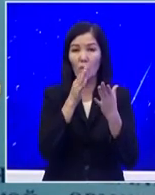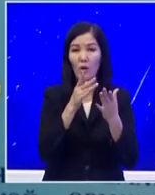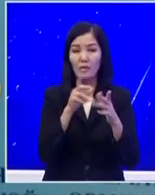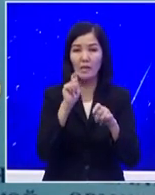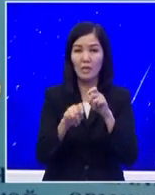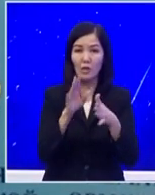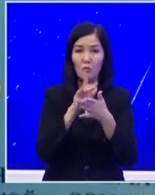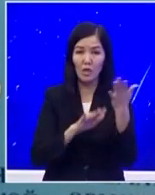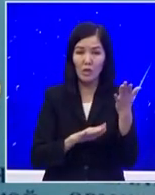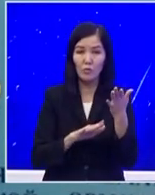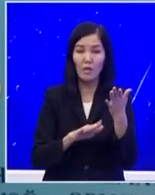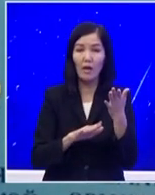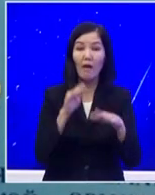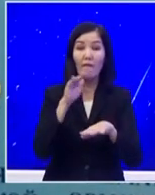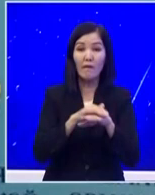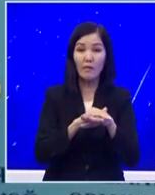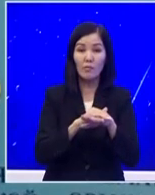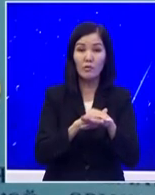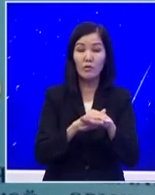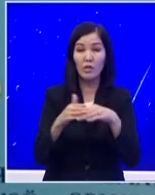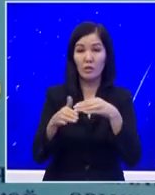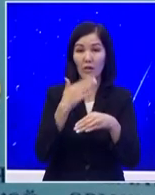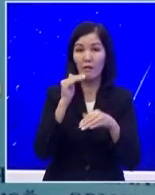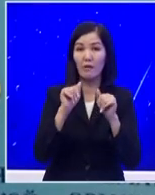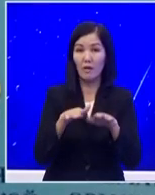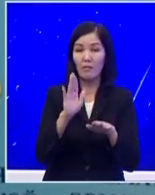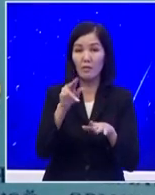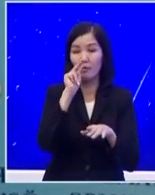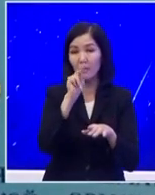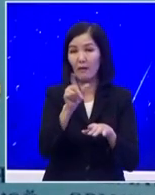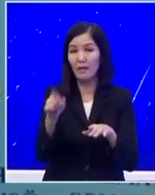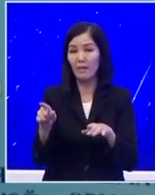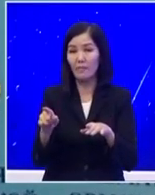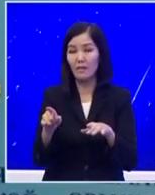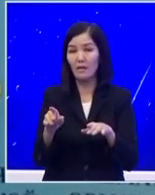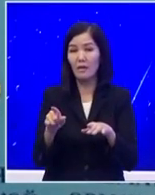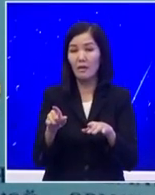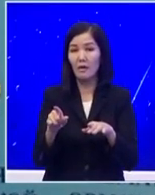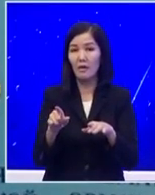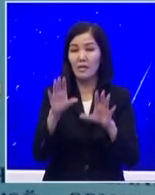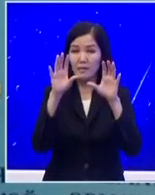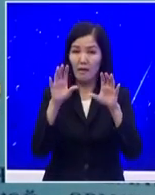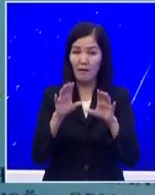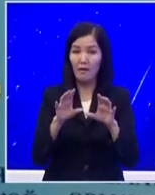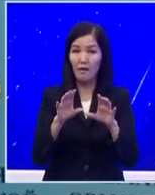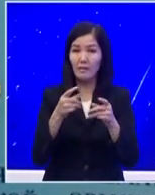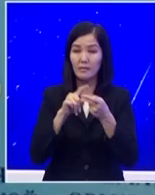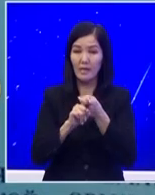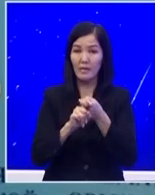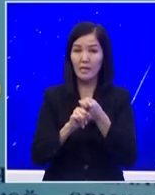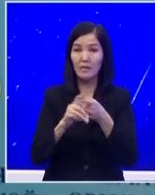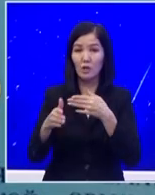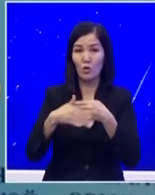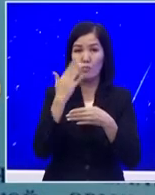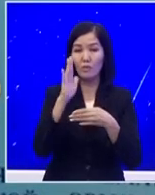тергеу жалғасуда. Аталған дерек бойынша тиісті шаралар қабылданып, кінәлі тұлғалар қолданыстағы заңнамаға сәйкес